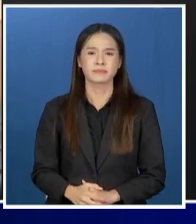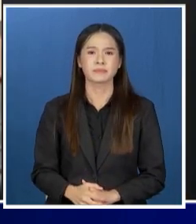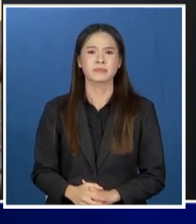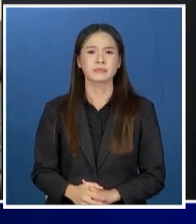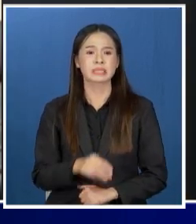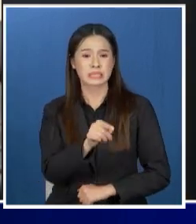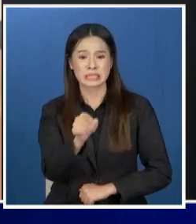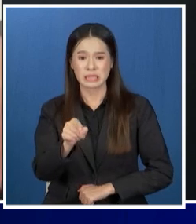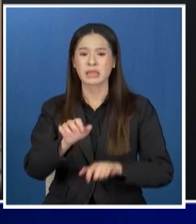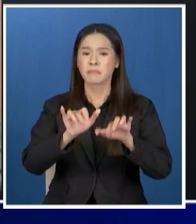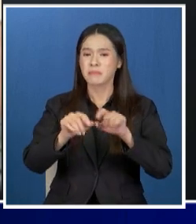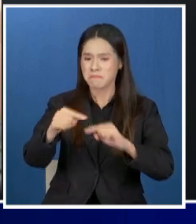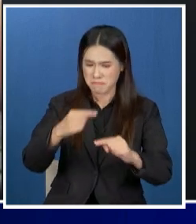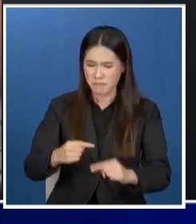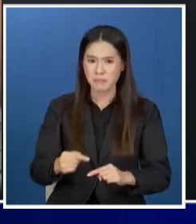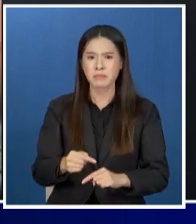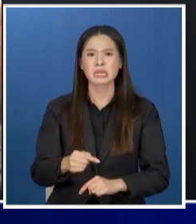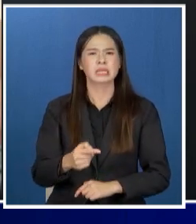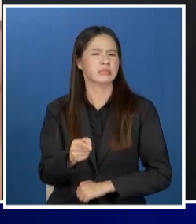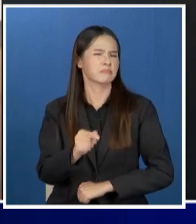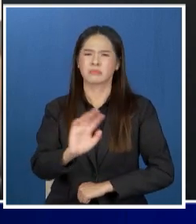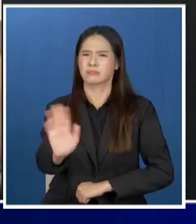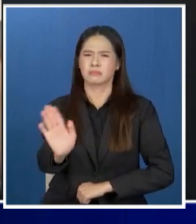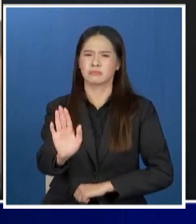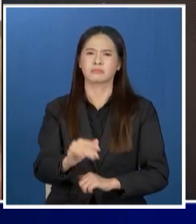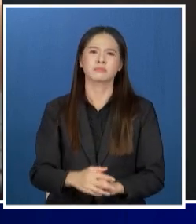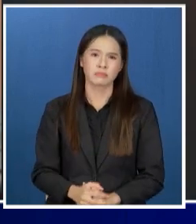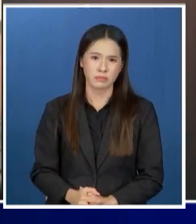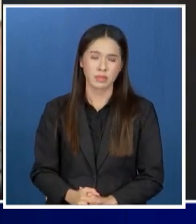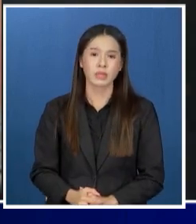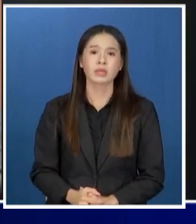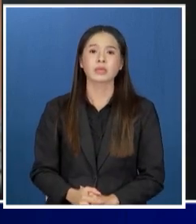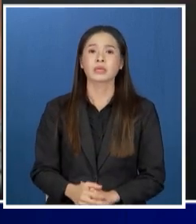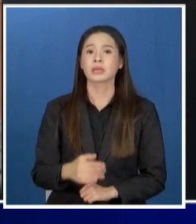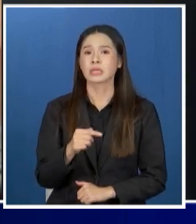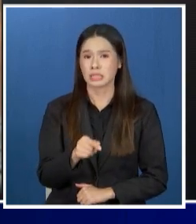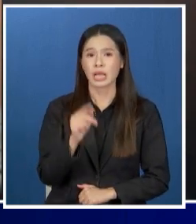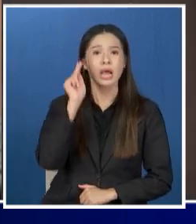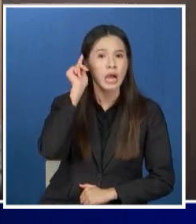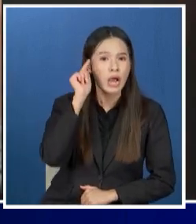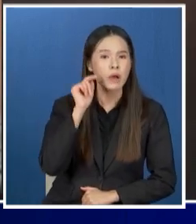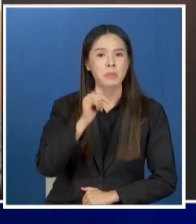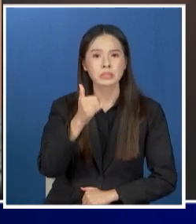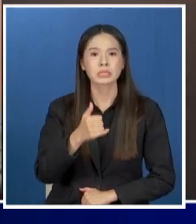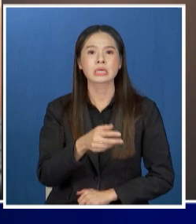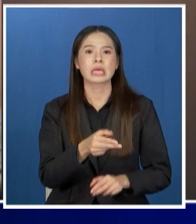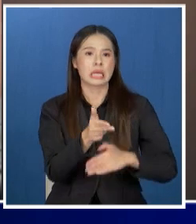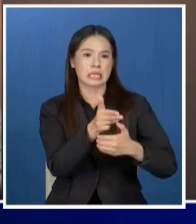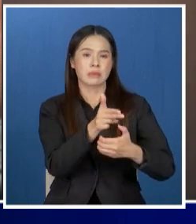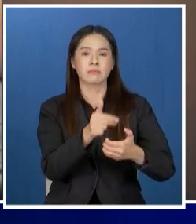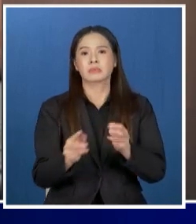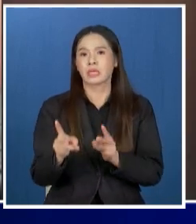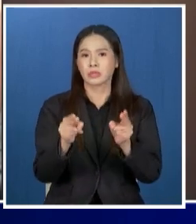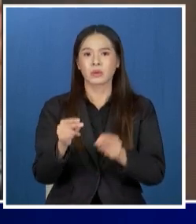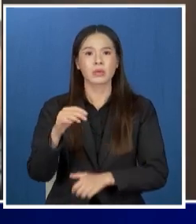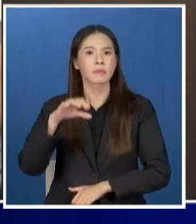และสิ่งที่อีพวกลูกเพจพวกเกียงคีย์บอร์ดไปปั่นมันก็ไม่ใช่สิ่งที่มีสื่อบางสำนักเอาคลิปฉันไปตัดต่อไป